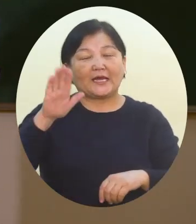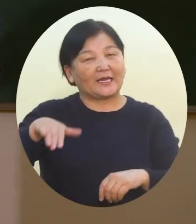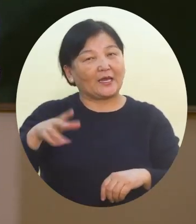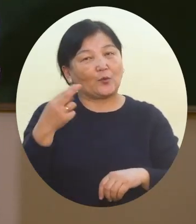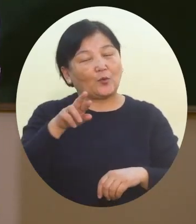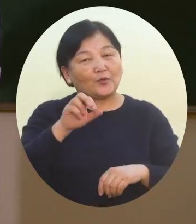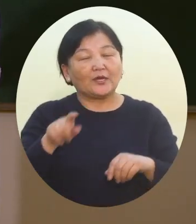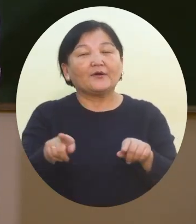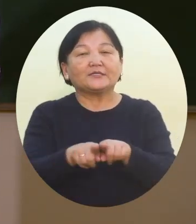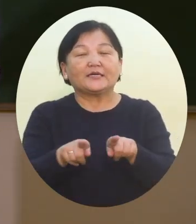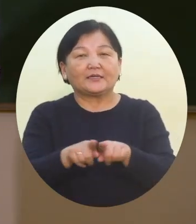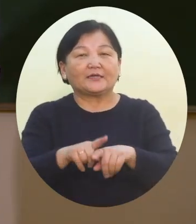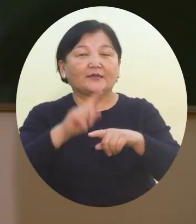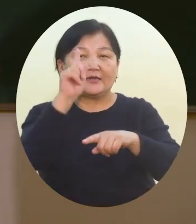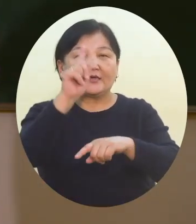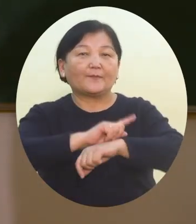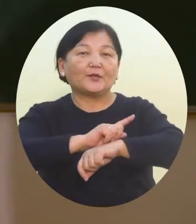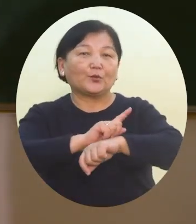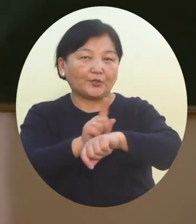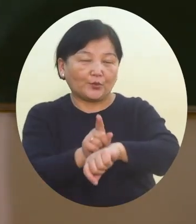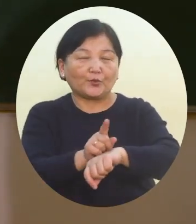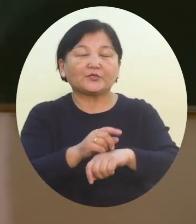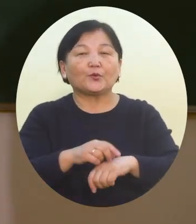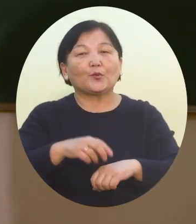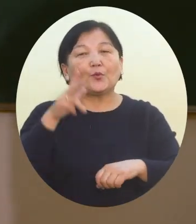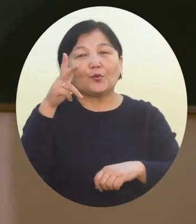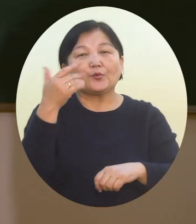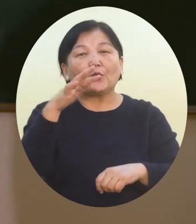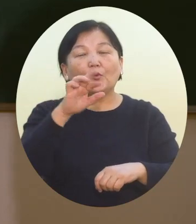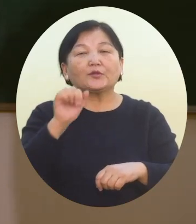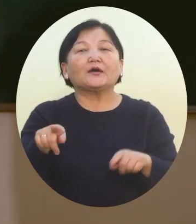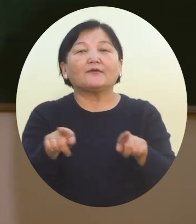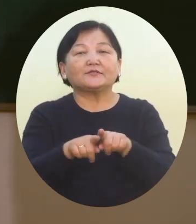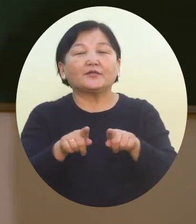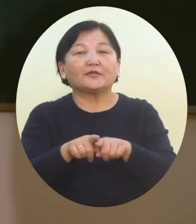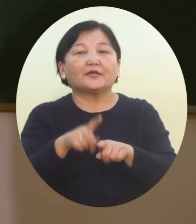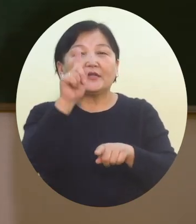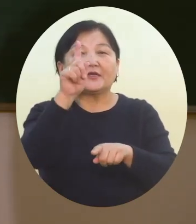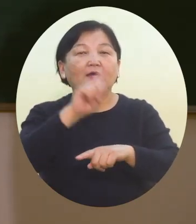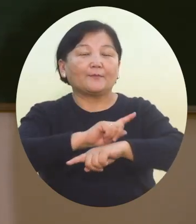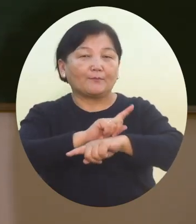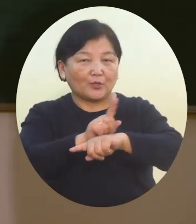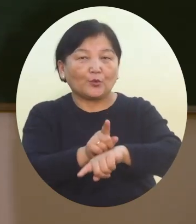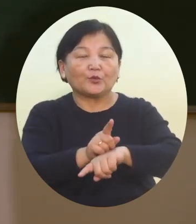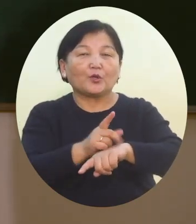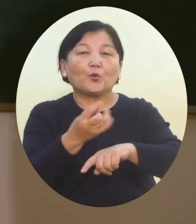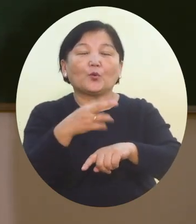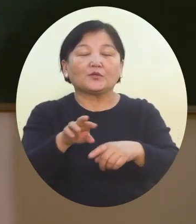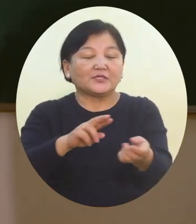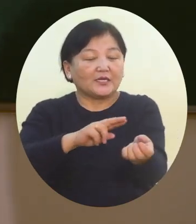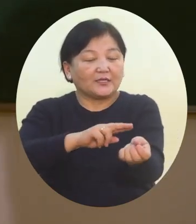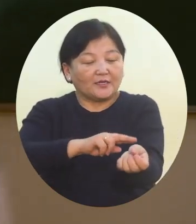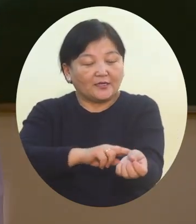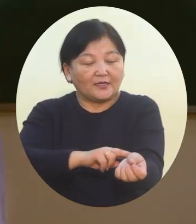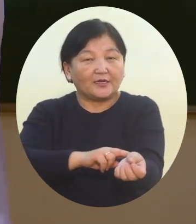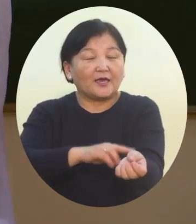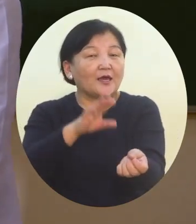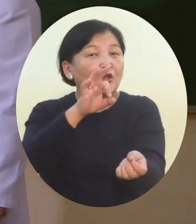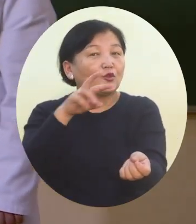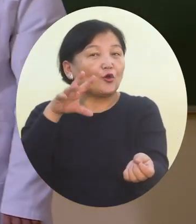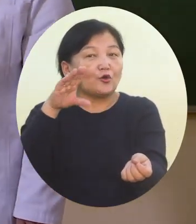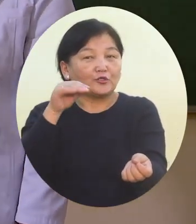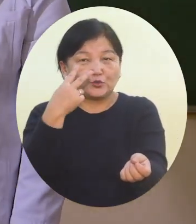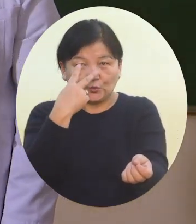хугацаанд судасныхаа цохилтыг хэмжин. За 3 дахь удаадаа мөн 1 минутын хугацаанд судасныхаа цохилтыг хэмжин. За тэгэхээр